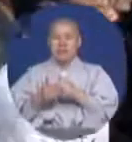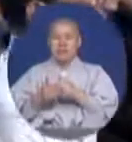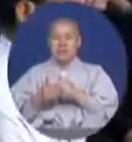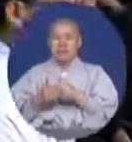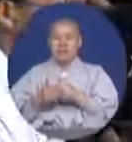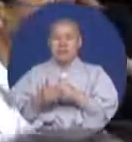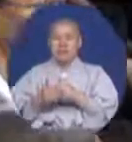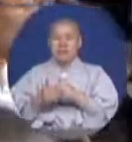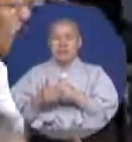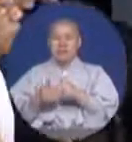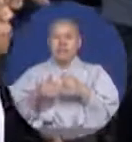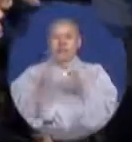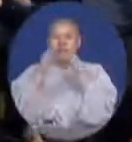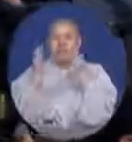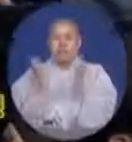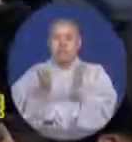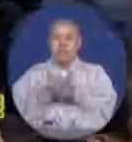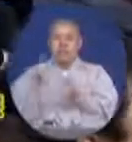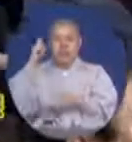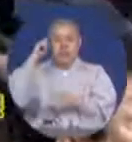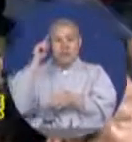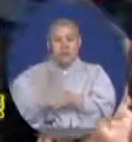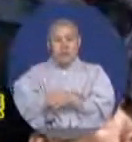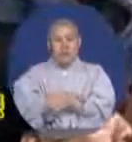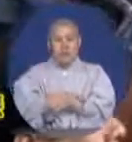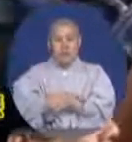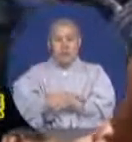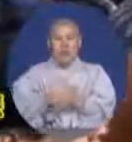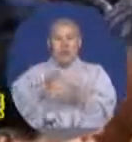일체지를 얻었어요. 그래가지고